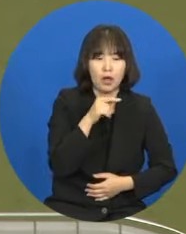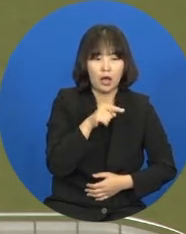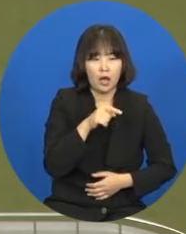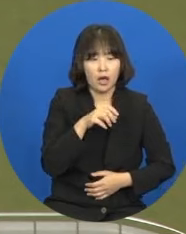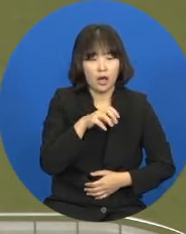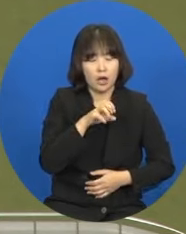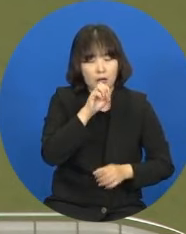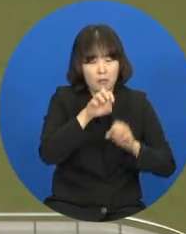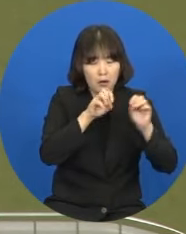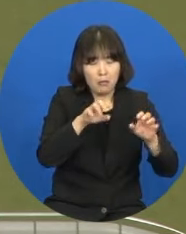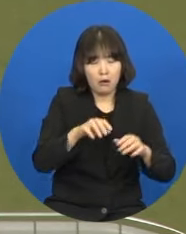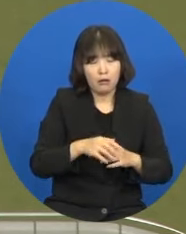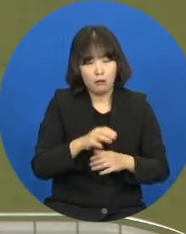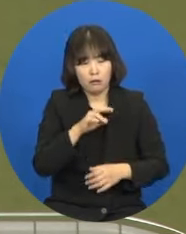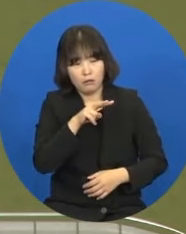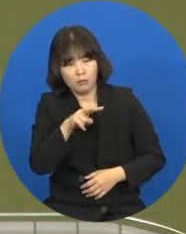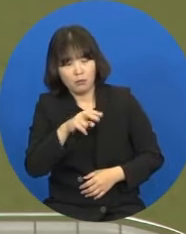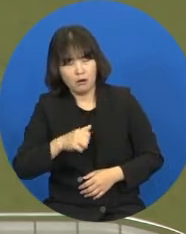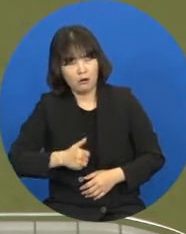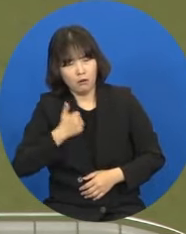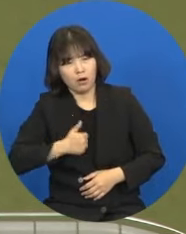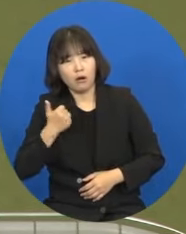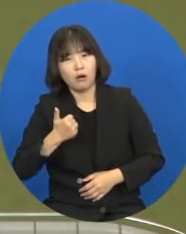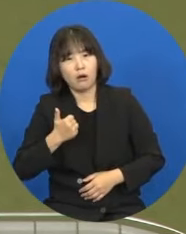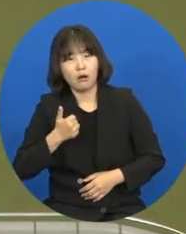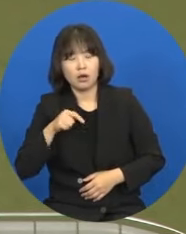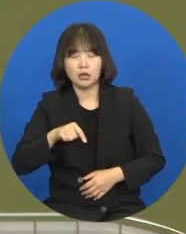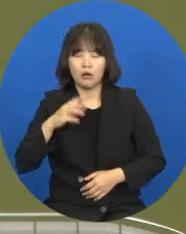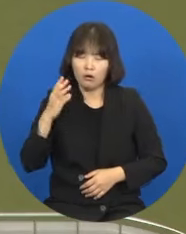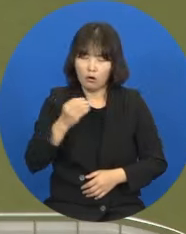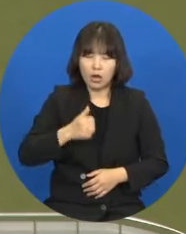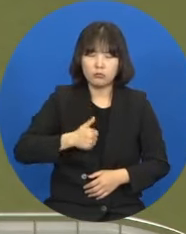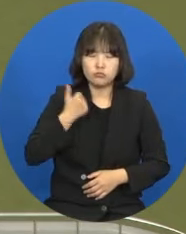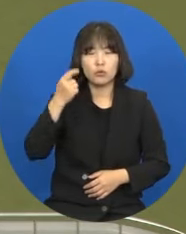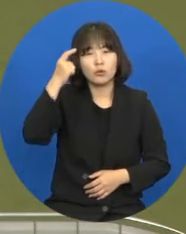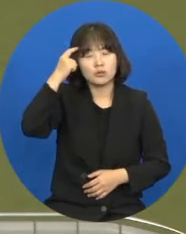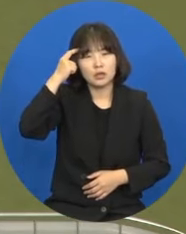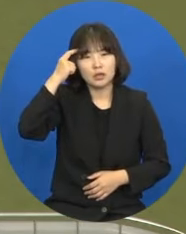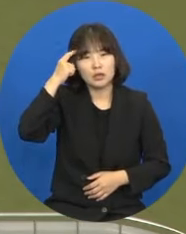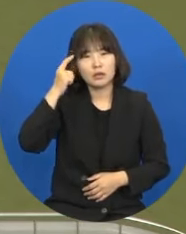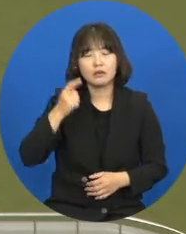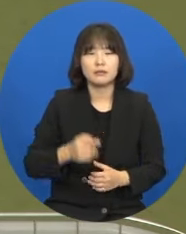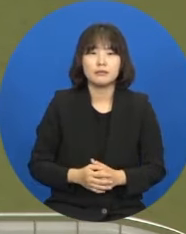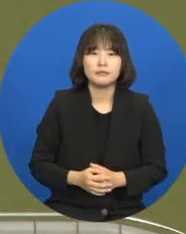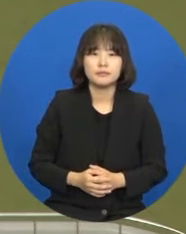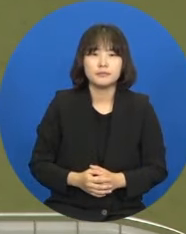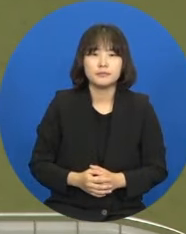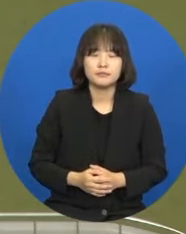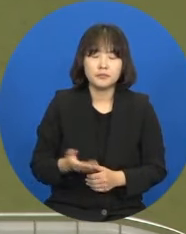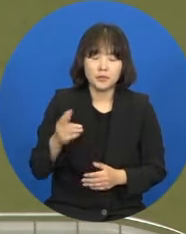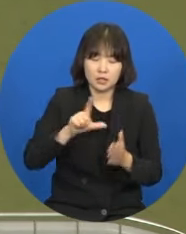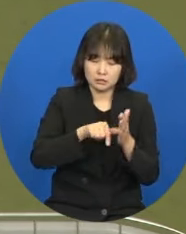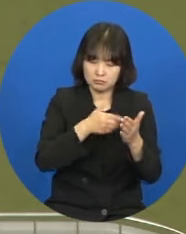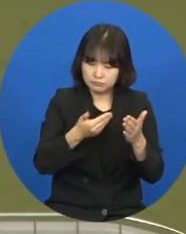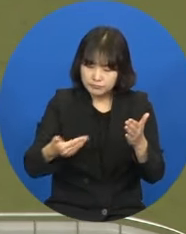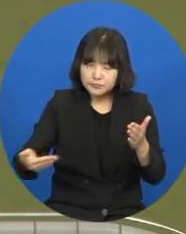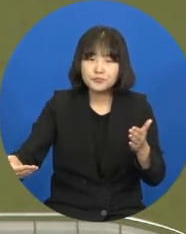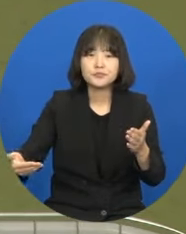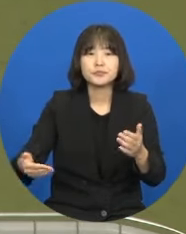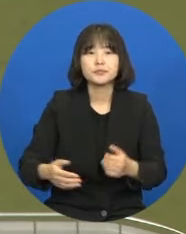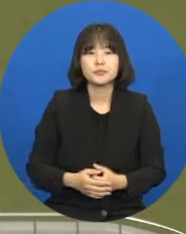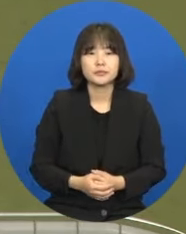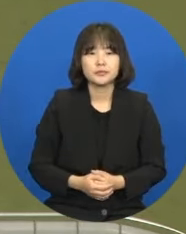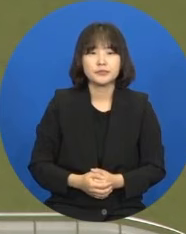막 나는 거예요 처음에 저는 그것이 거룩한 분노라고 생각했어요 아 내 안에 거룩한 분노가 있구나데 시간이 지나면서